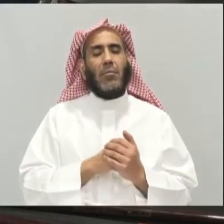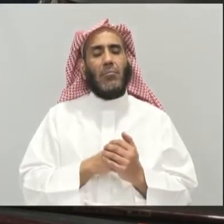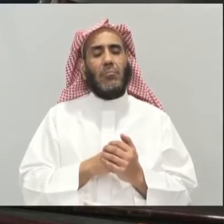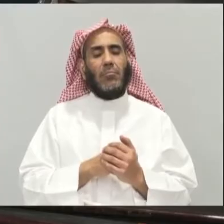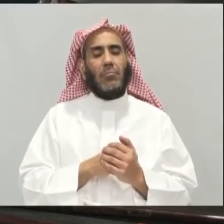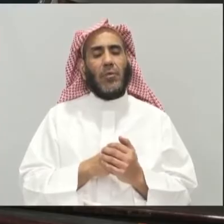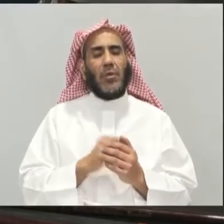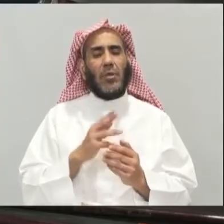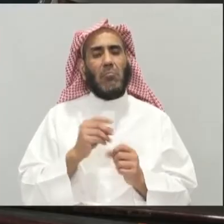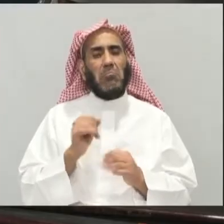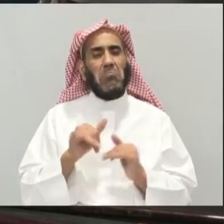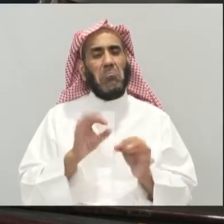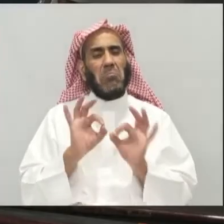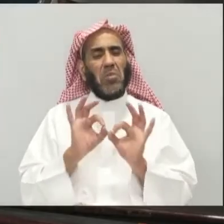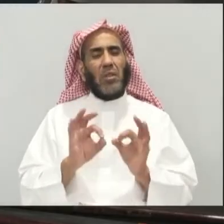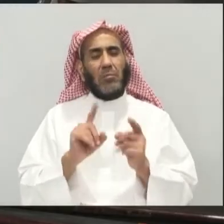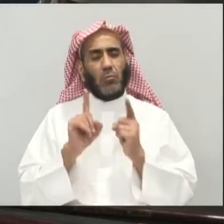بهذه الطريقه